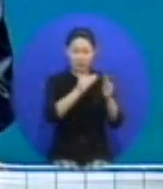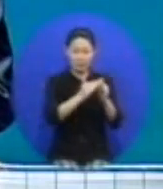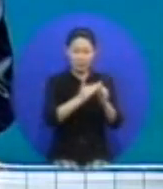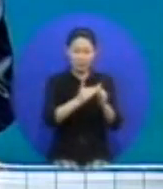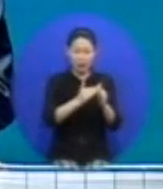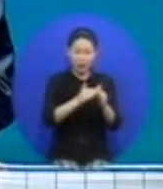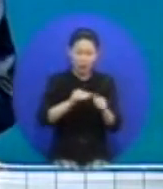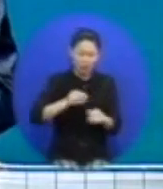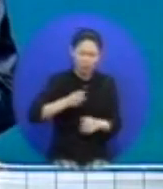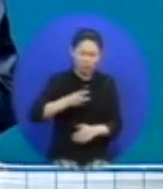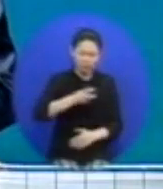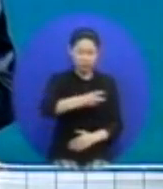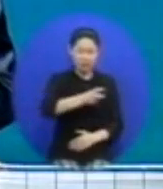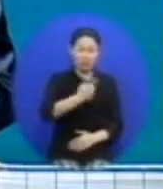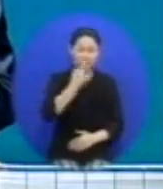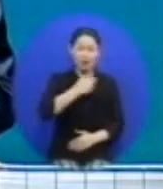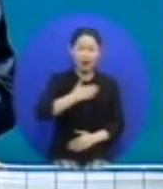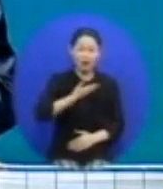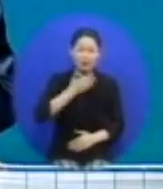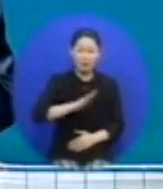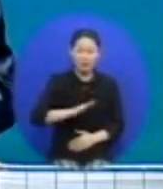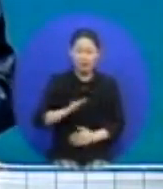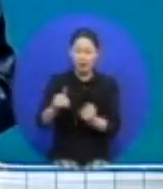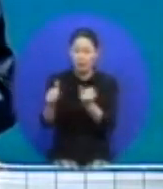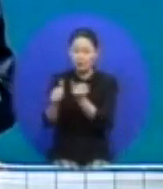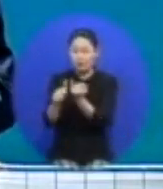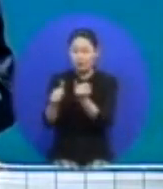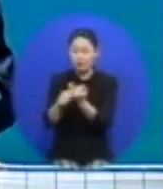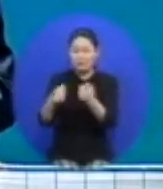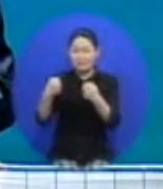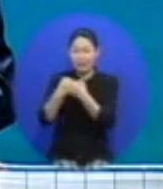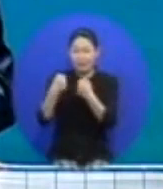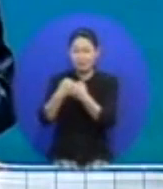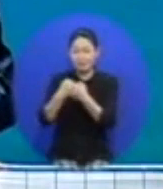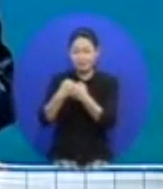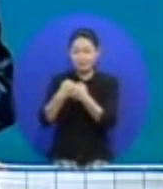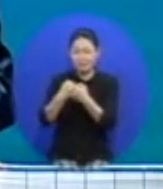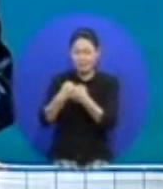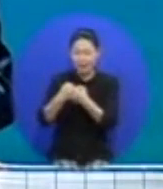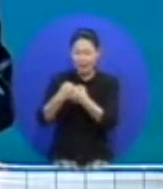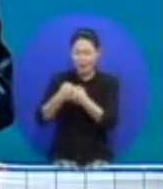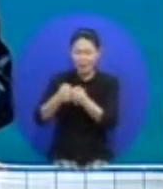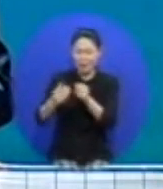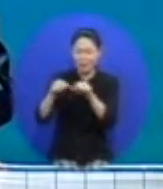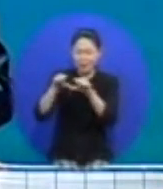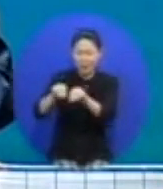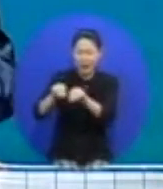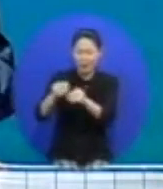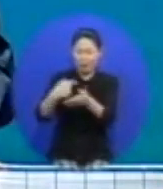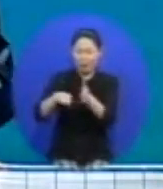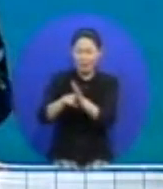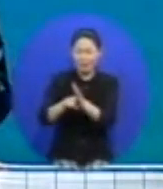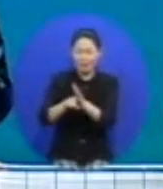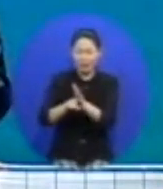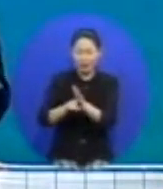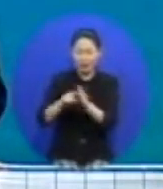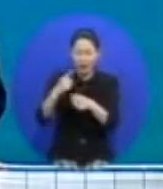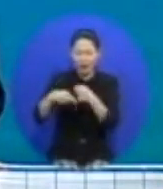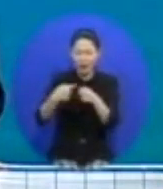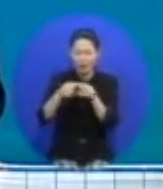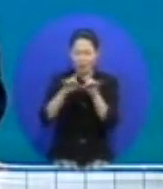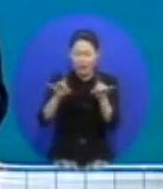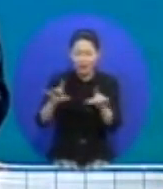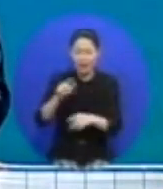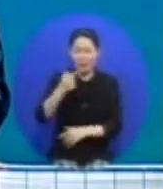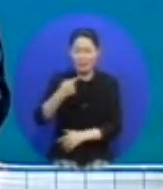알았어요 그런데 부모 싸움 말리느라 고 행하다 119 가 출동한 다는 거